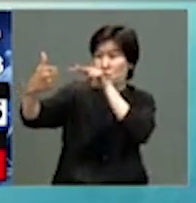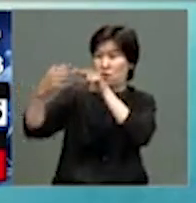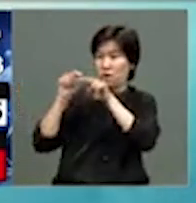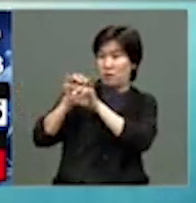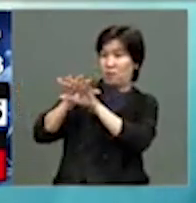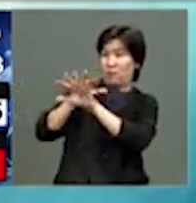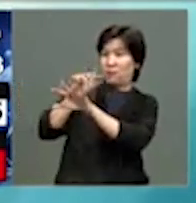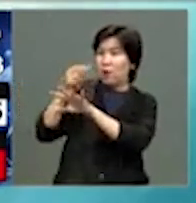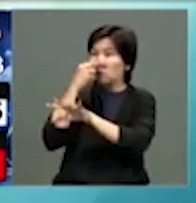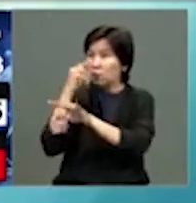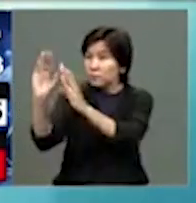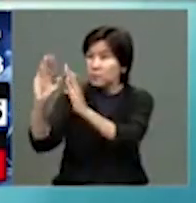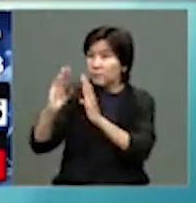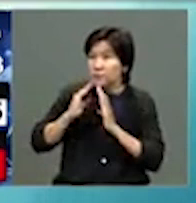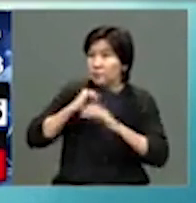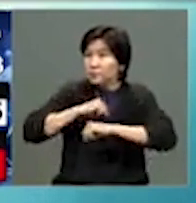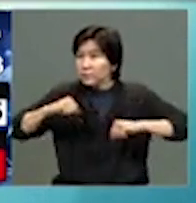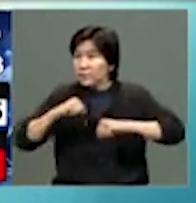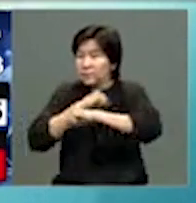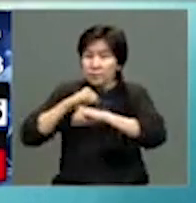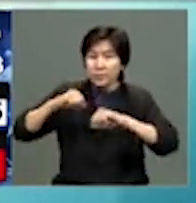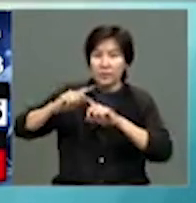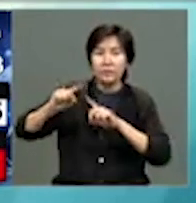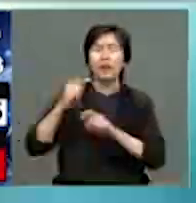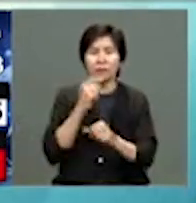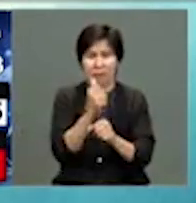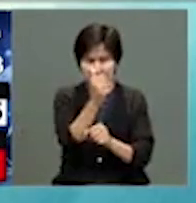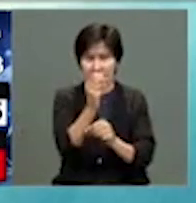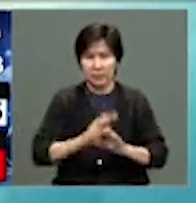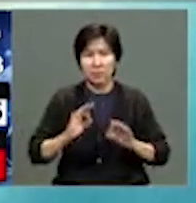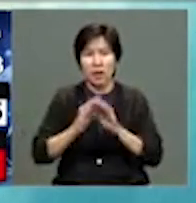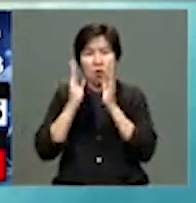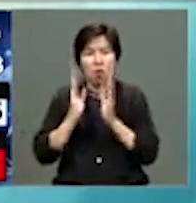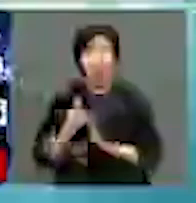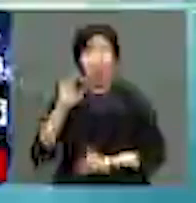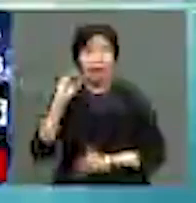หมอเขาดูแลตัวสุขภาพของเขาอย่างดีนะครับแต่คนที่อะอยากจะเล่นก็คือเป็นประเภทของสมัครเล่นทั้งหลายนี่นะครับวันทีมีความเสี่ยงที่สูงนะครับจอจานสวนสาธารณะลานกีฬานะครับตอนนี้มีคนถามเยอะนะครับคือเต้นแอโรบิคได้รึยังได้รึยังครั้งนี้ได้ตรงนี้นะครับได้แล้วนะครับคือจัดรวมกลุ่มคิดเจนมากกว่า5ตารางเมตรต่อคนรวมกันไม่เกิน 50